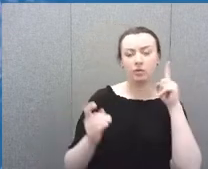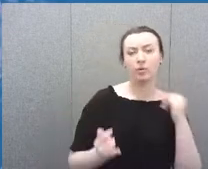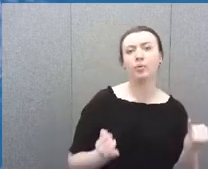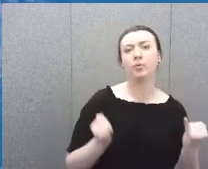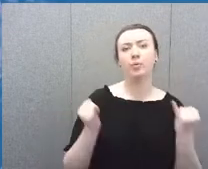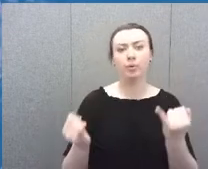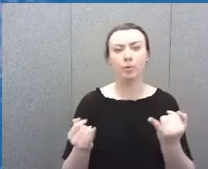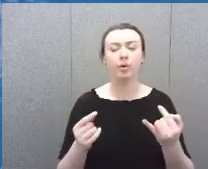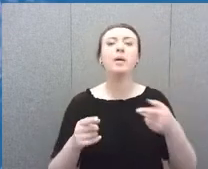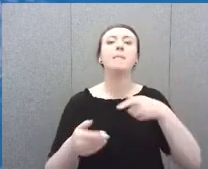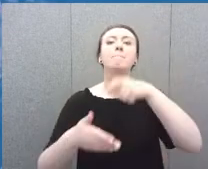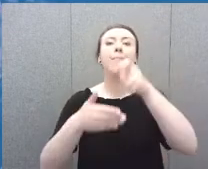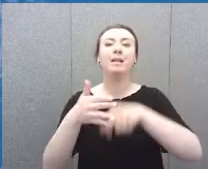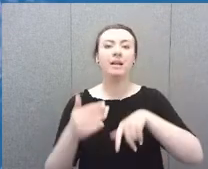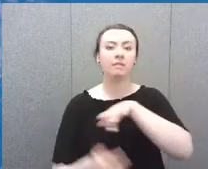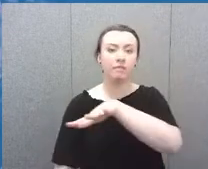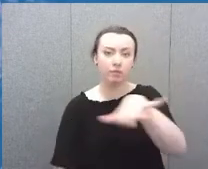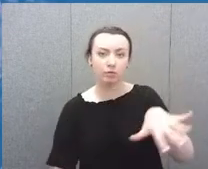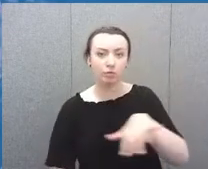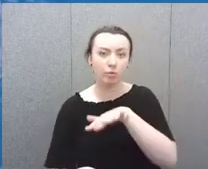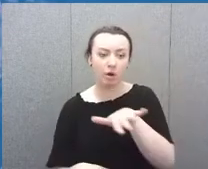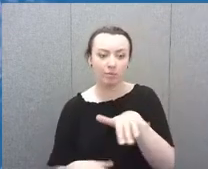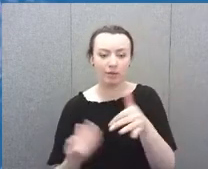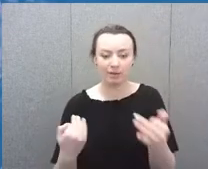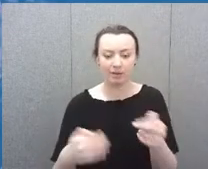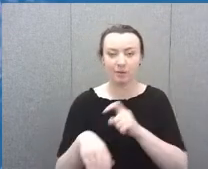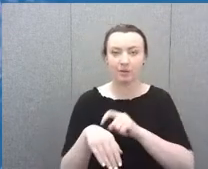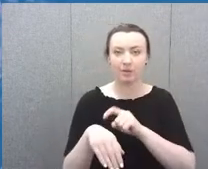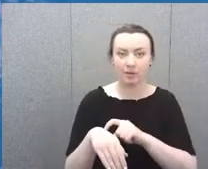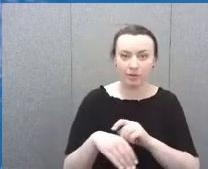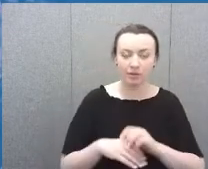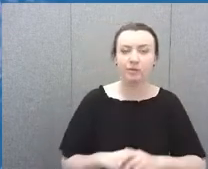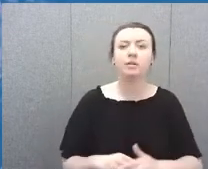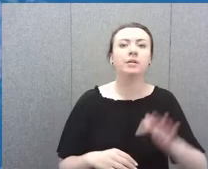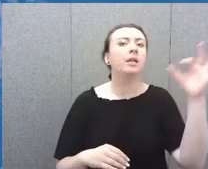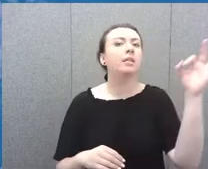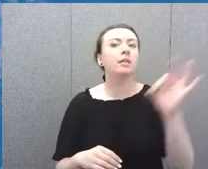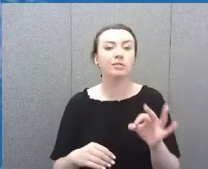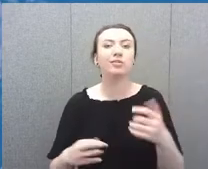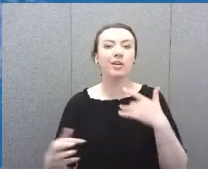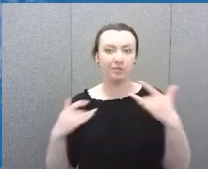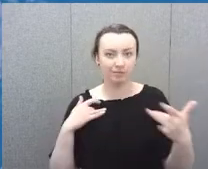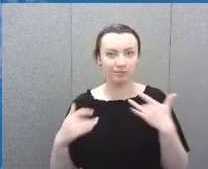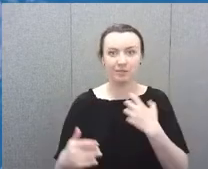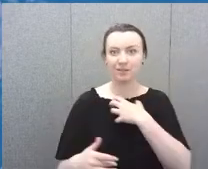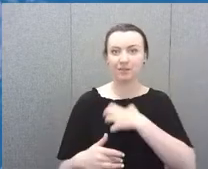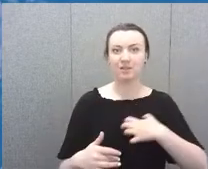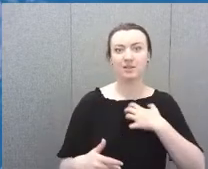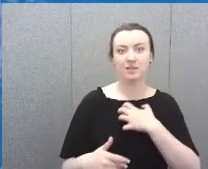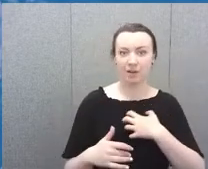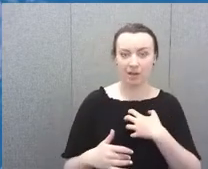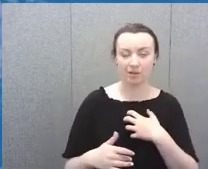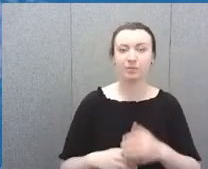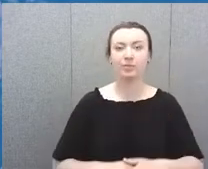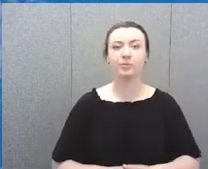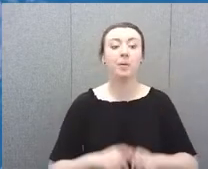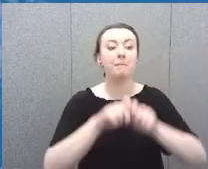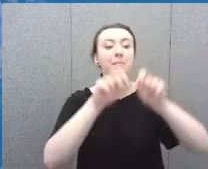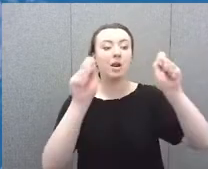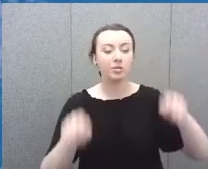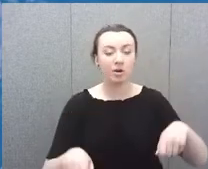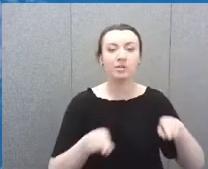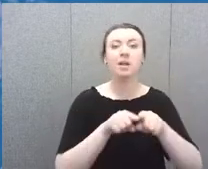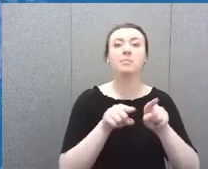это инструментальное начало перехода к новым